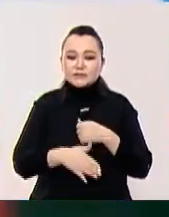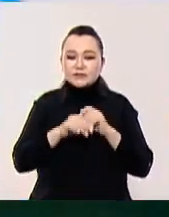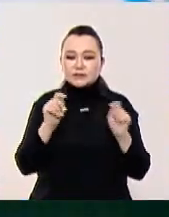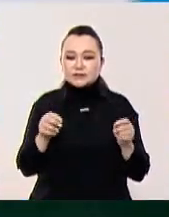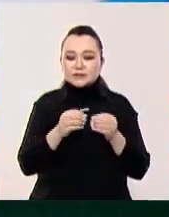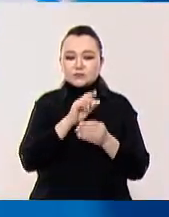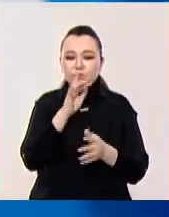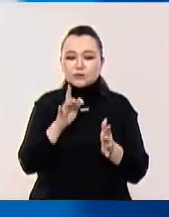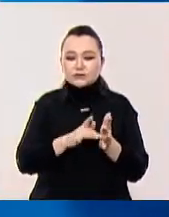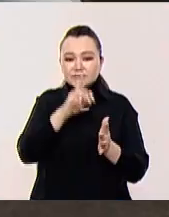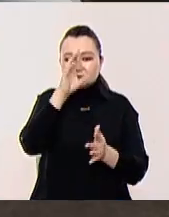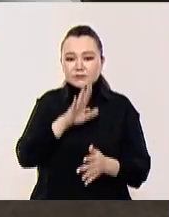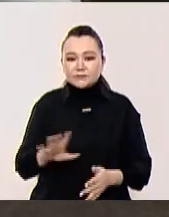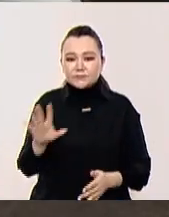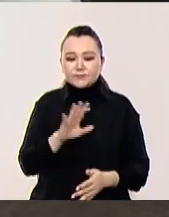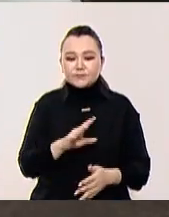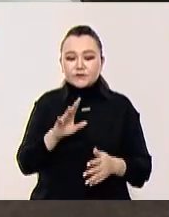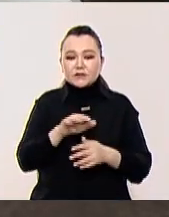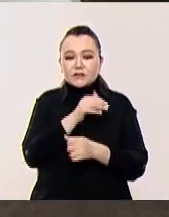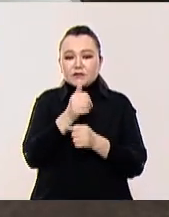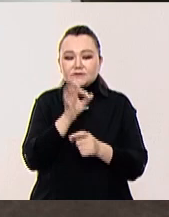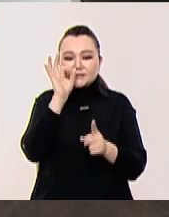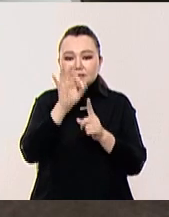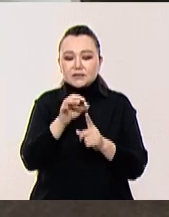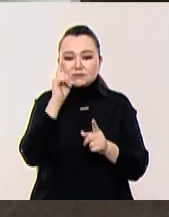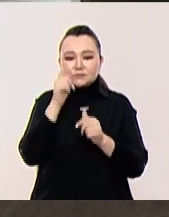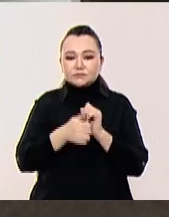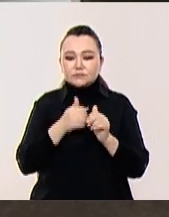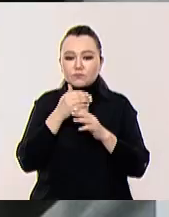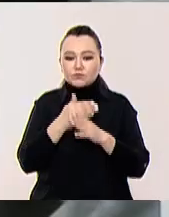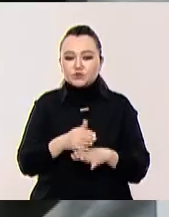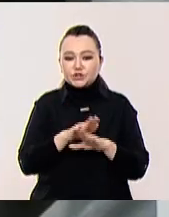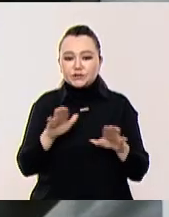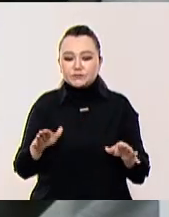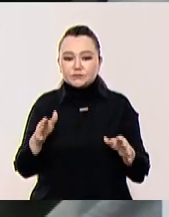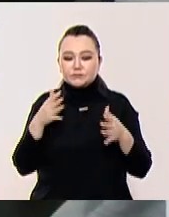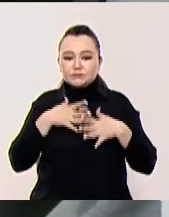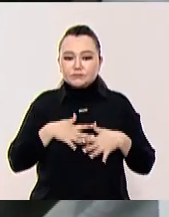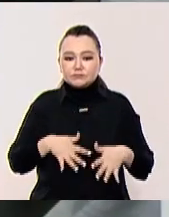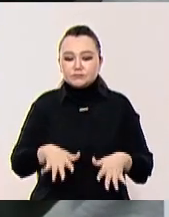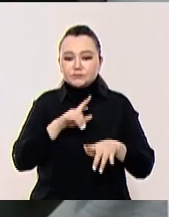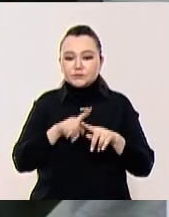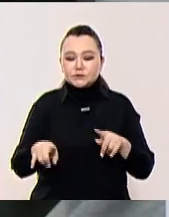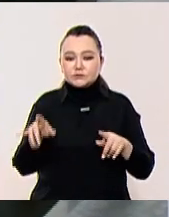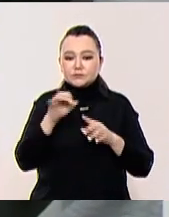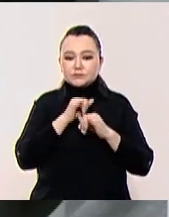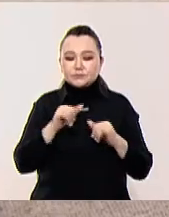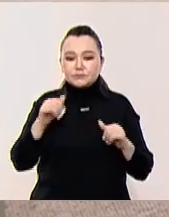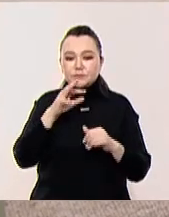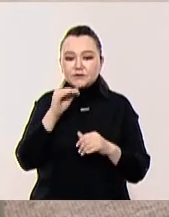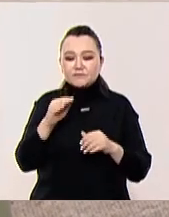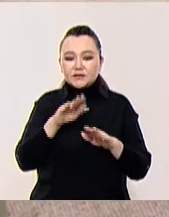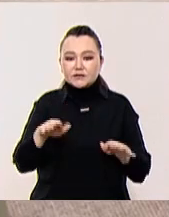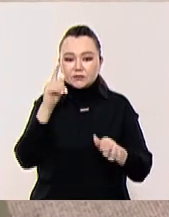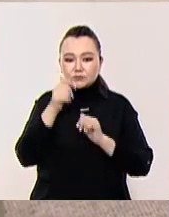городах страны. Главная цель аутизм-центров – помочь детям социализироваться. Вопреки распространенным мифам, дети с